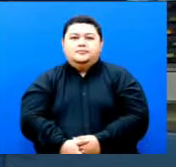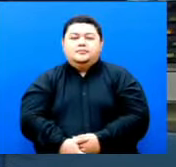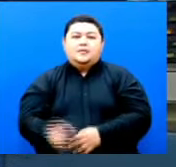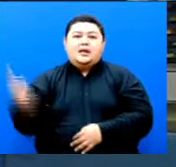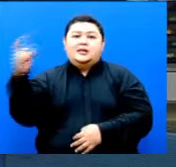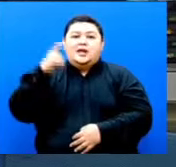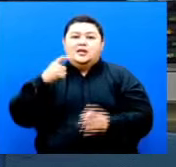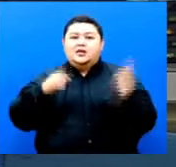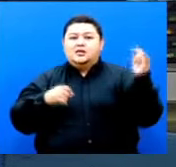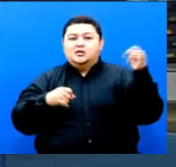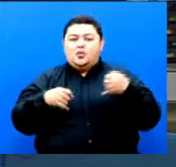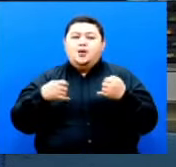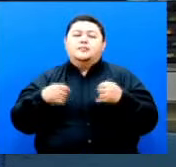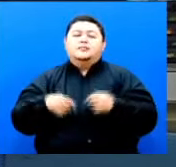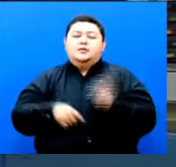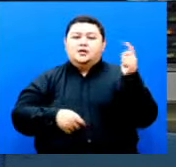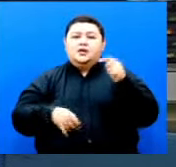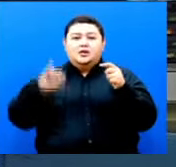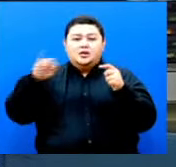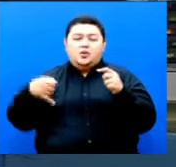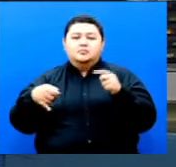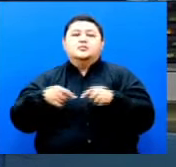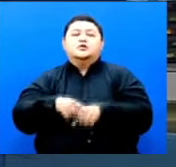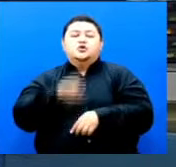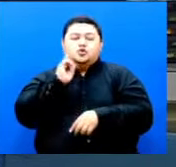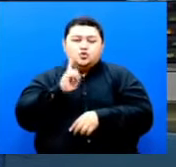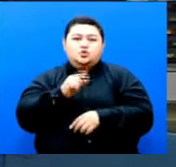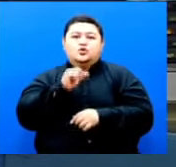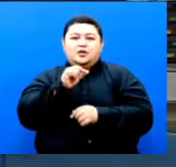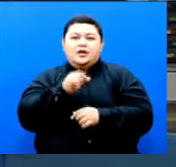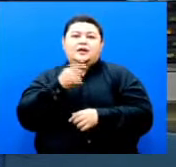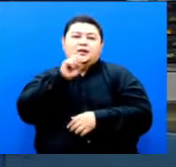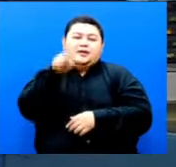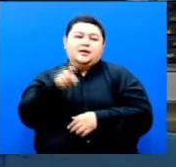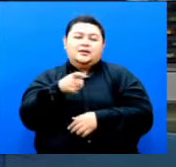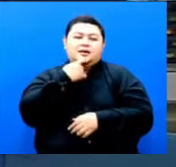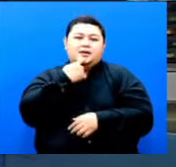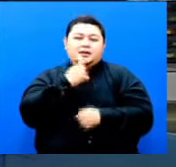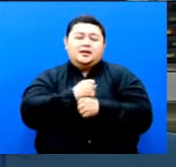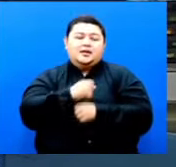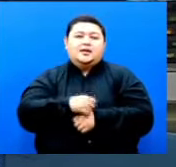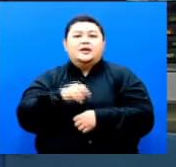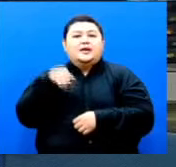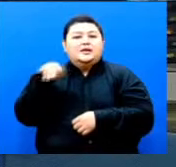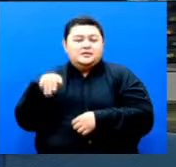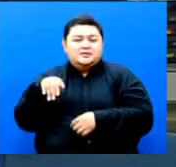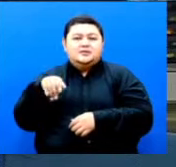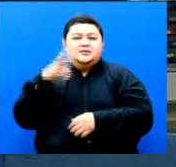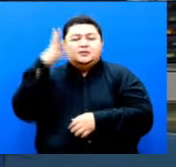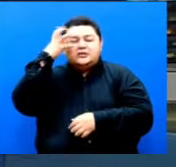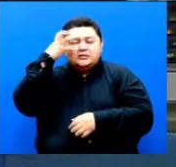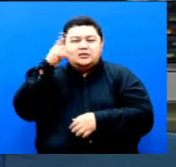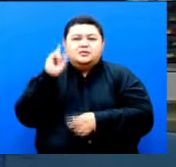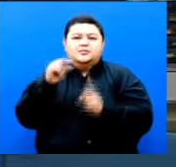Selama sesitanyajawabkandidat,kandidatnomor 1,RidwanKamildanSuswono,ditanya tentangGenerasiZyangstreskarena kehilanganpekerjaanatauPHK,yangditujukankepada